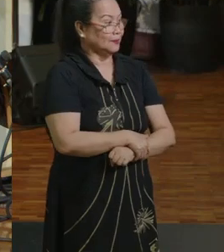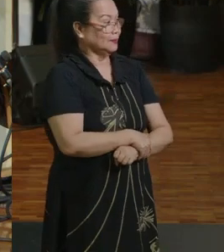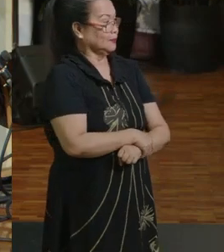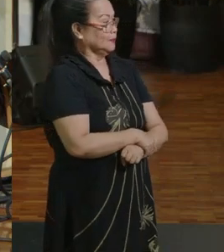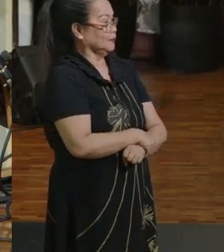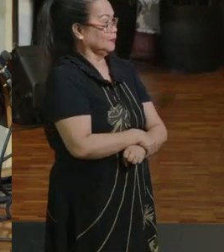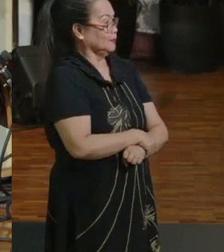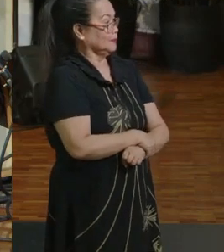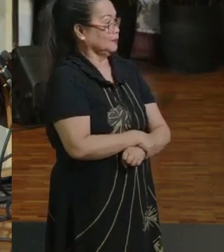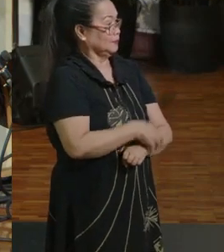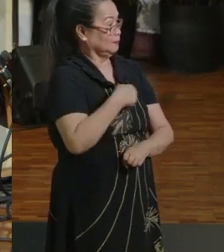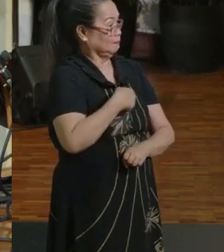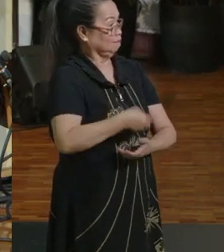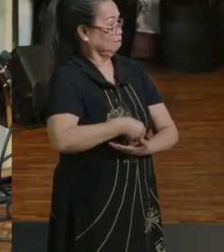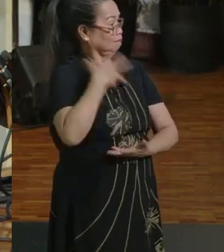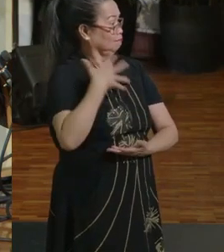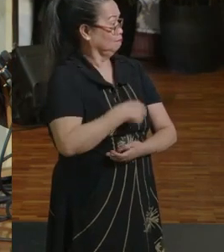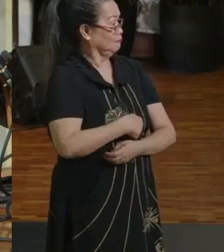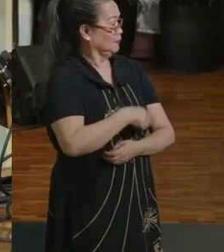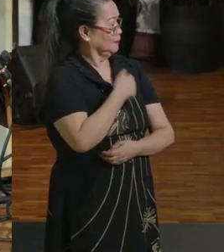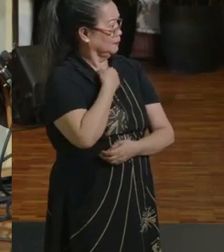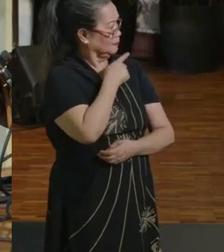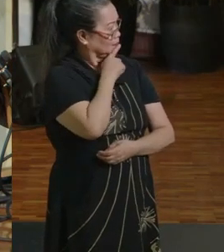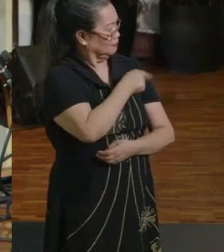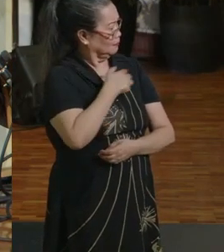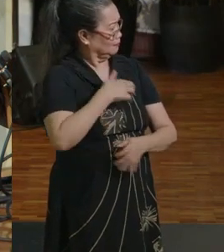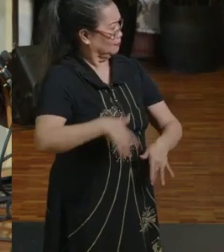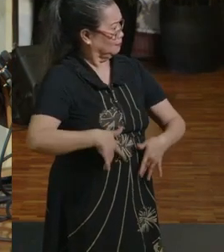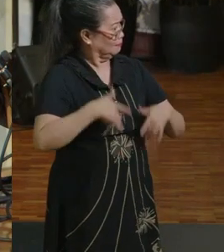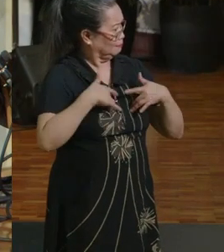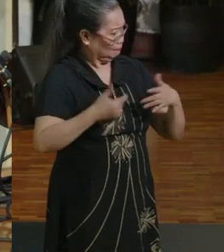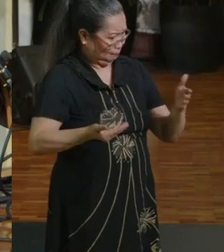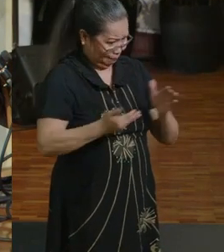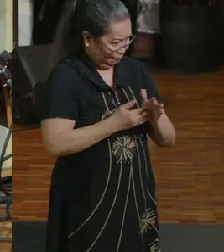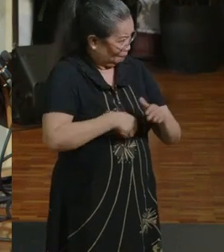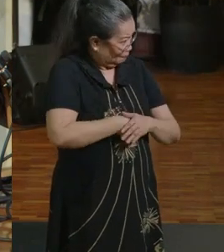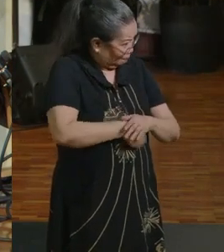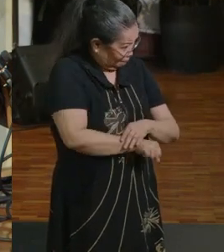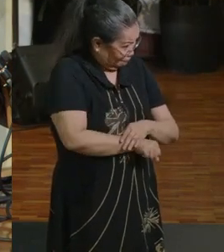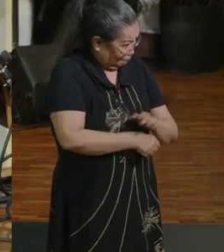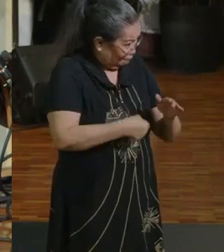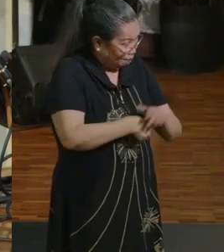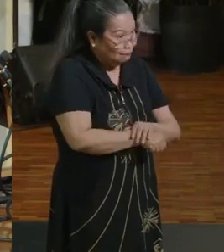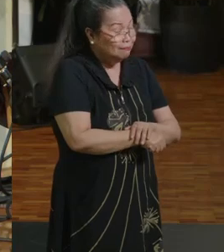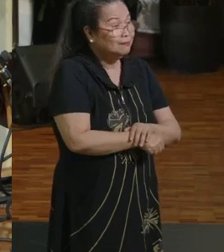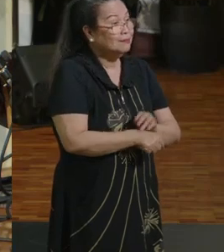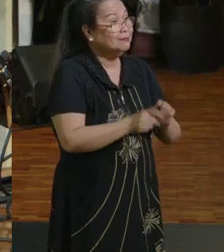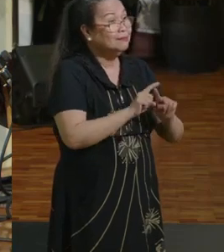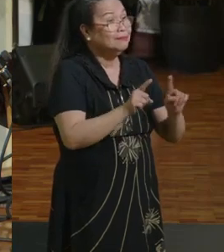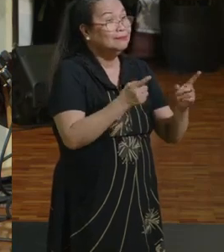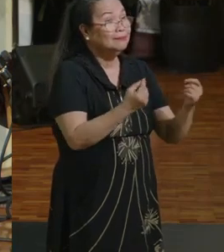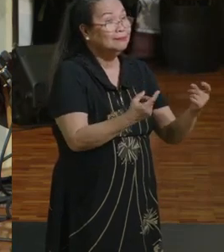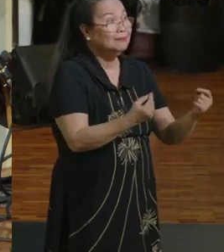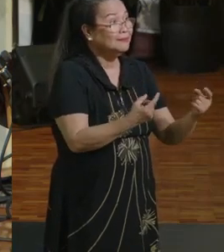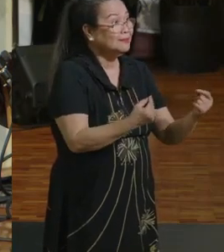So nagtataka si Nicodemus kasi sa buong buhay niya, it was all about what he has to